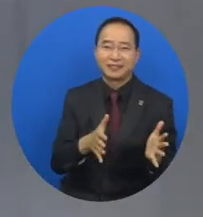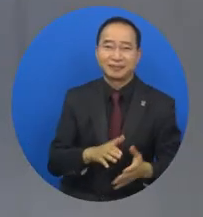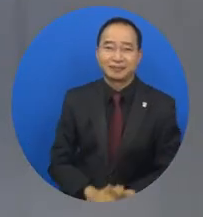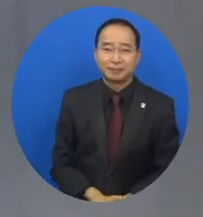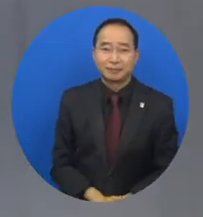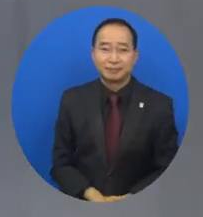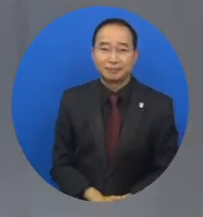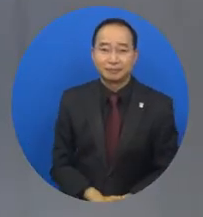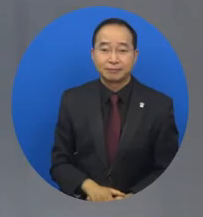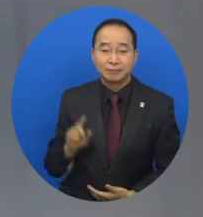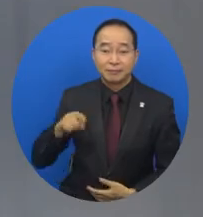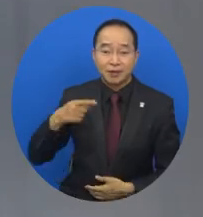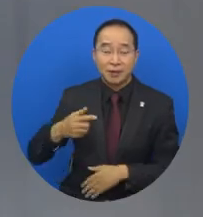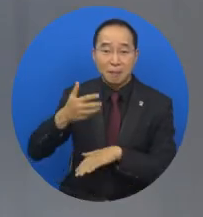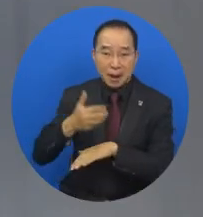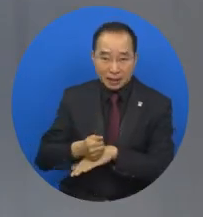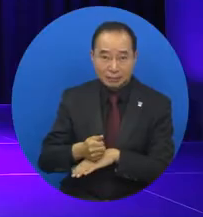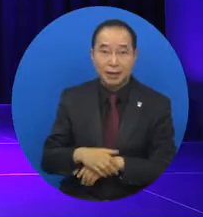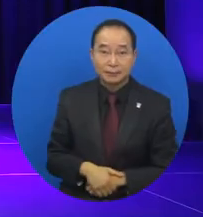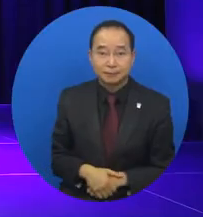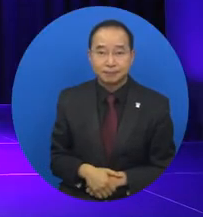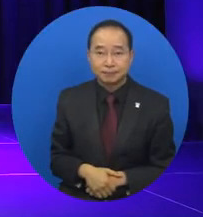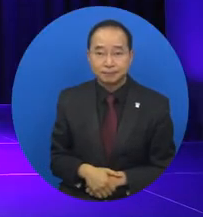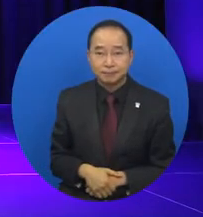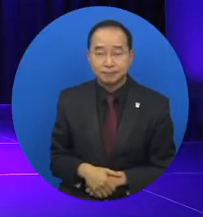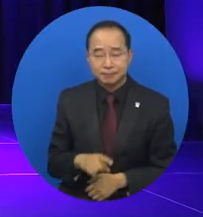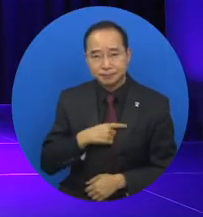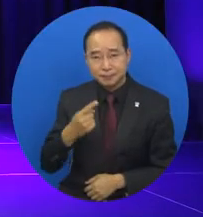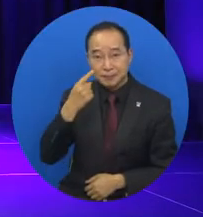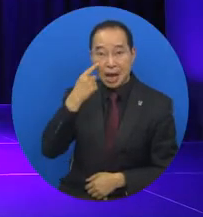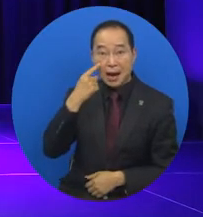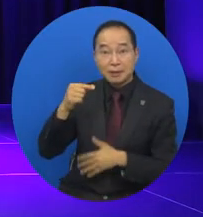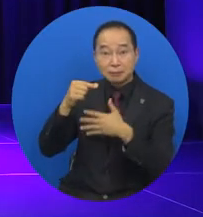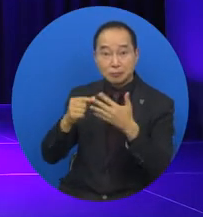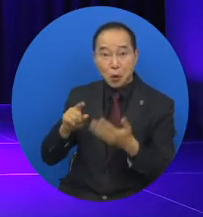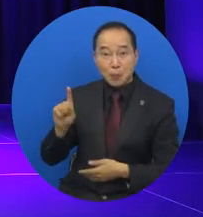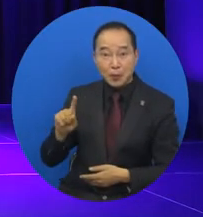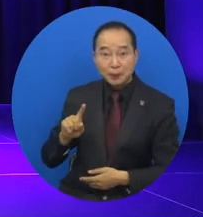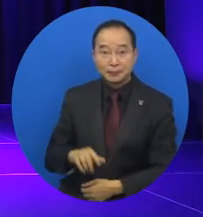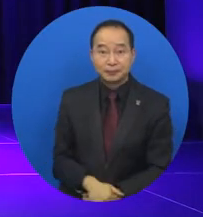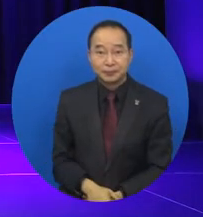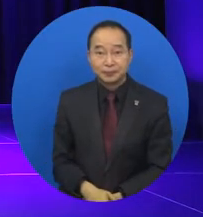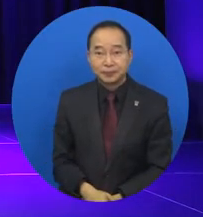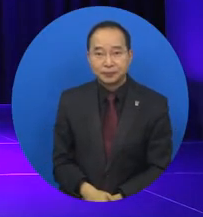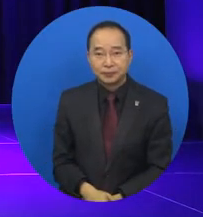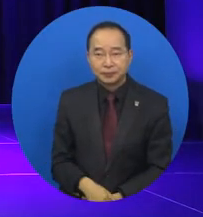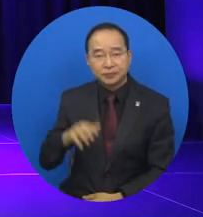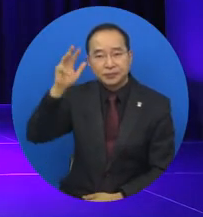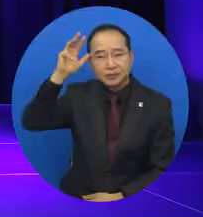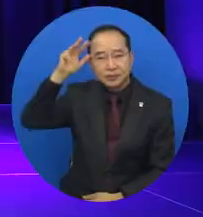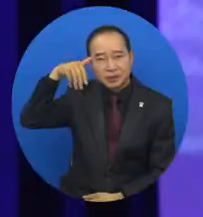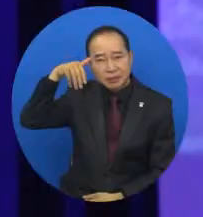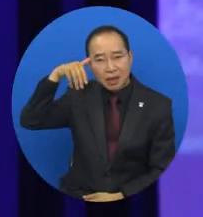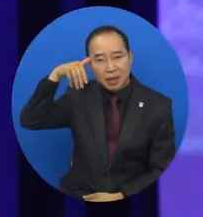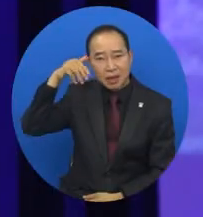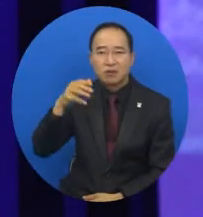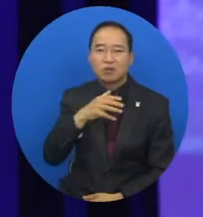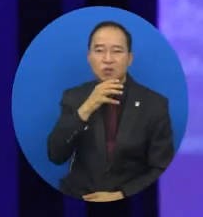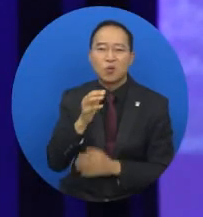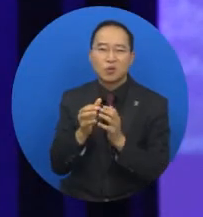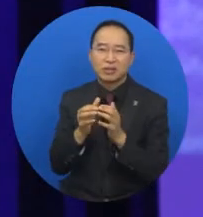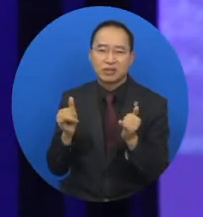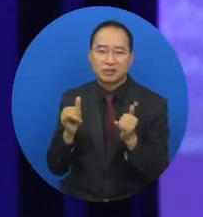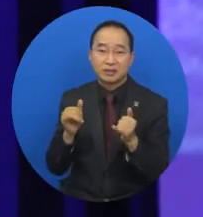과정이었던 것 같습니다. 그리고 마지막 단계로 생각나는 그 프로그램 임상 과정이